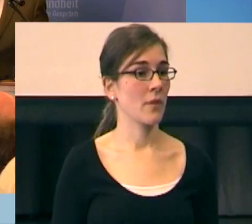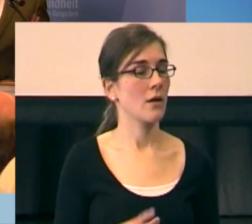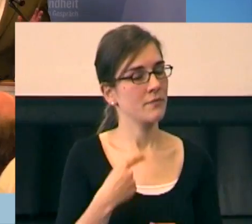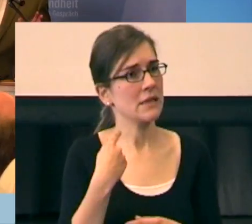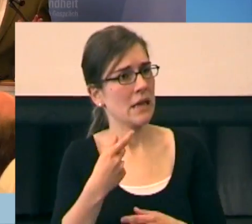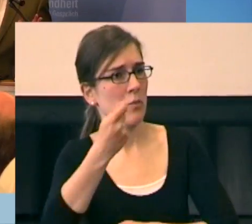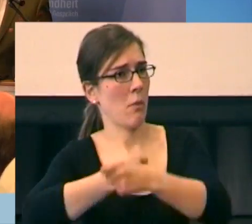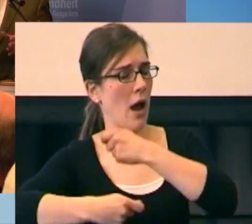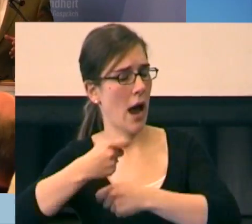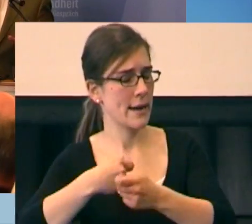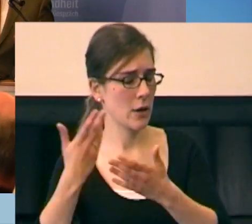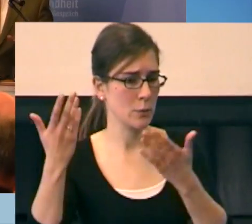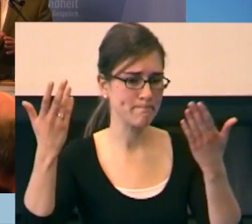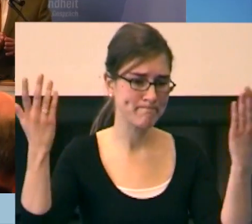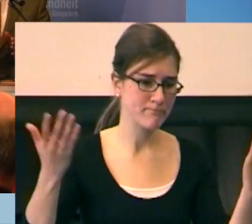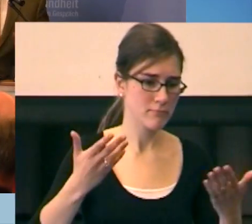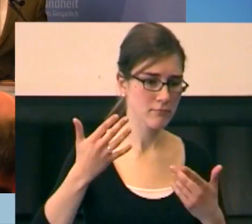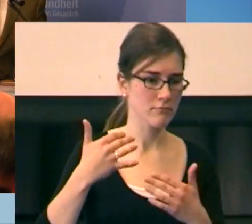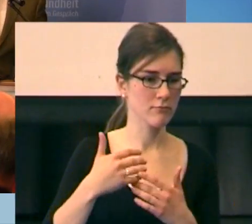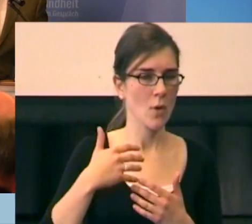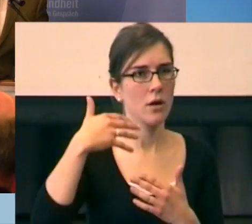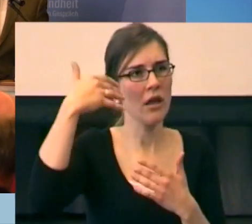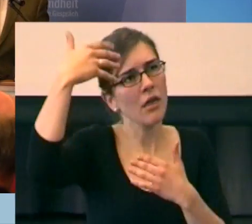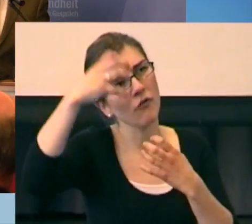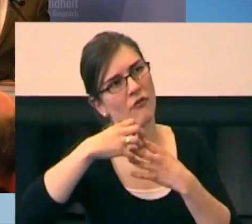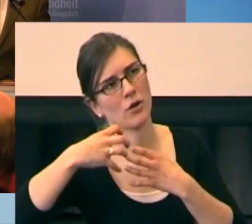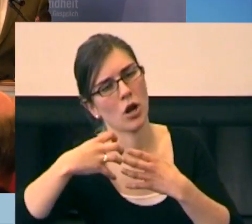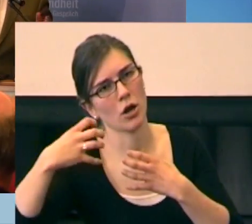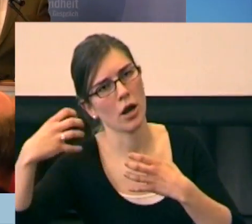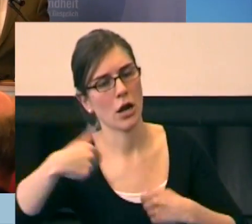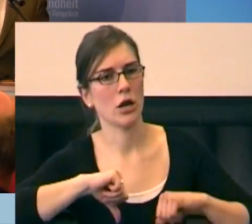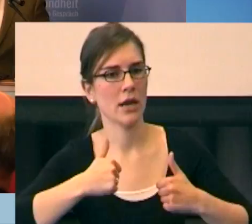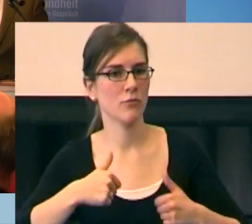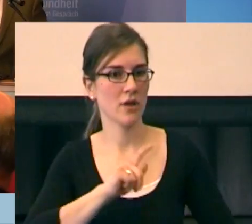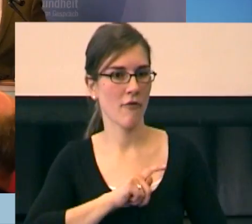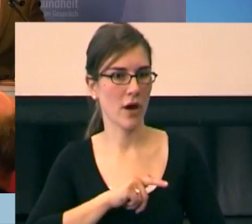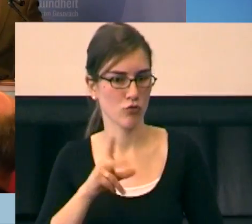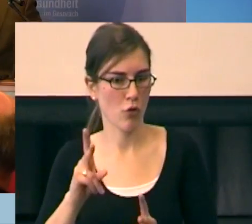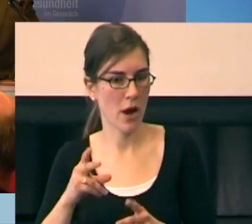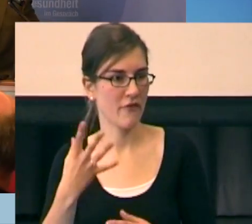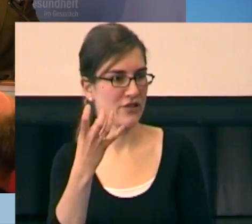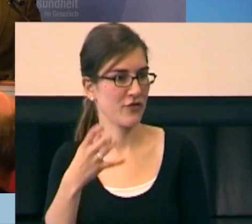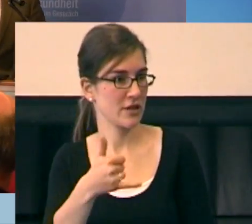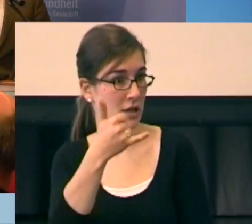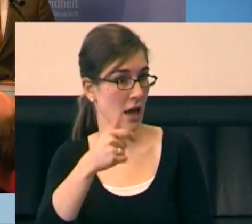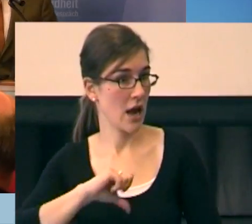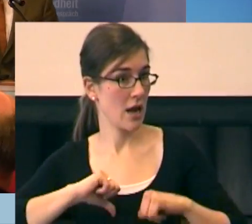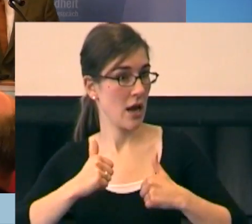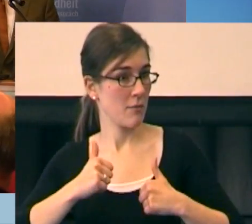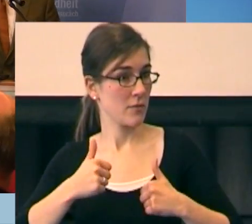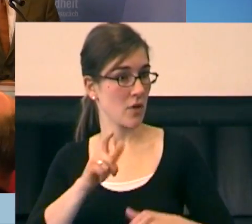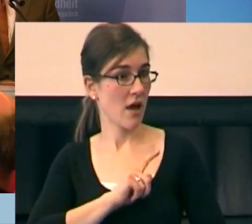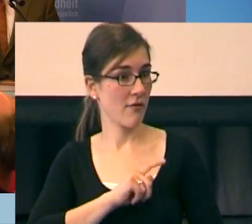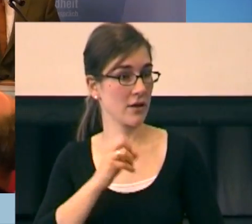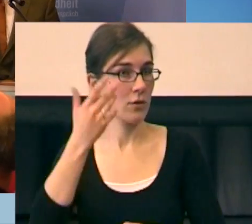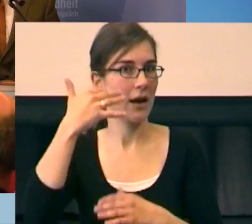behandelt wird, irgendwann mal durch die Länge der Lebenserwartung, der hat ja noch 40 Jahre Lebenserwartung, irgendwann gefährlich werden kann, ist